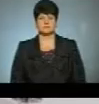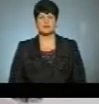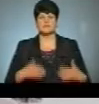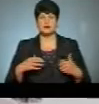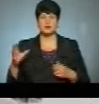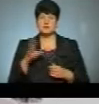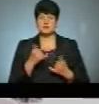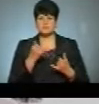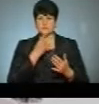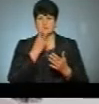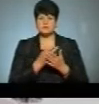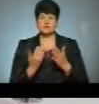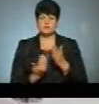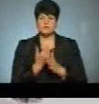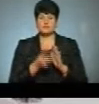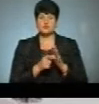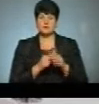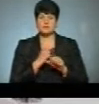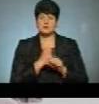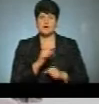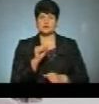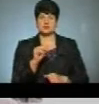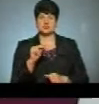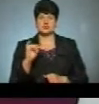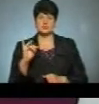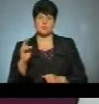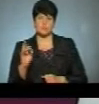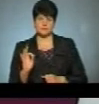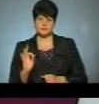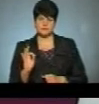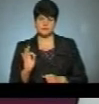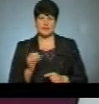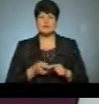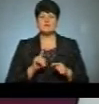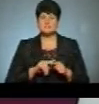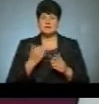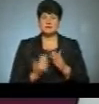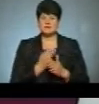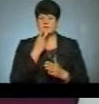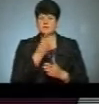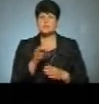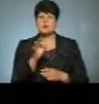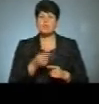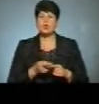Вітаю всіх, хто зараз з нами. Ви дивитесь новини. У студії для вас працює Анастасія Чичко. І у цьому випуску дивіться про